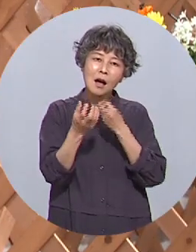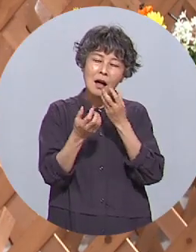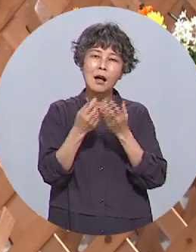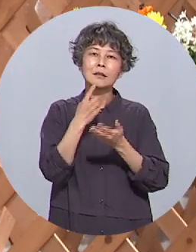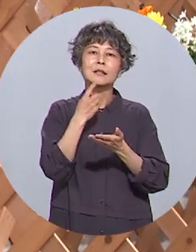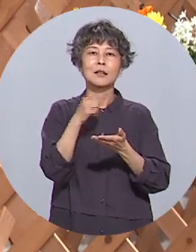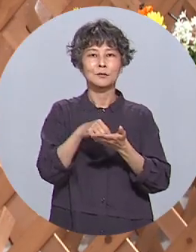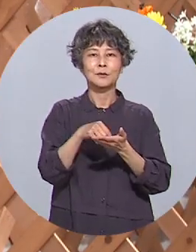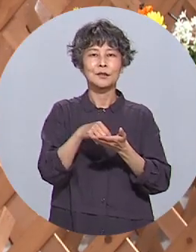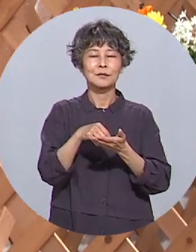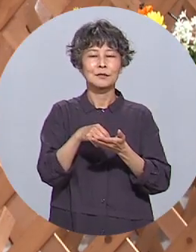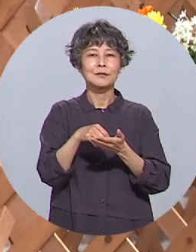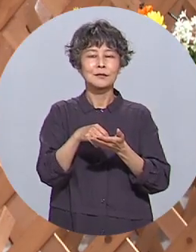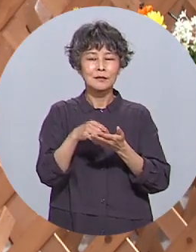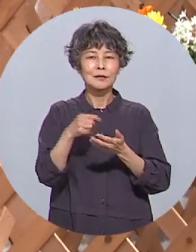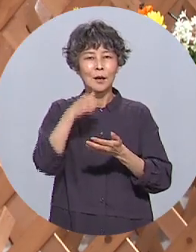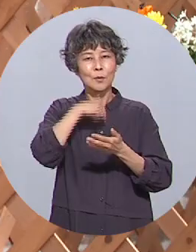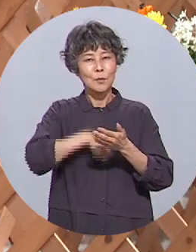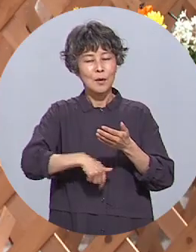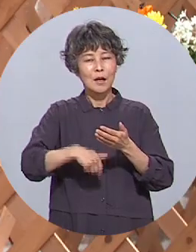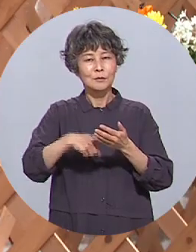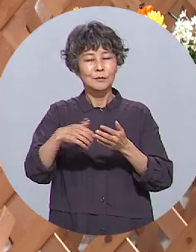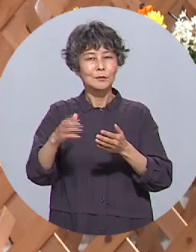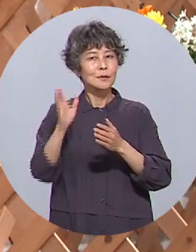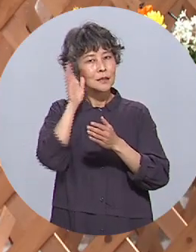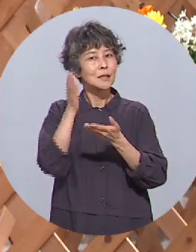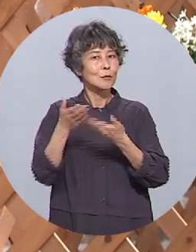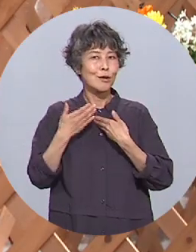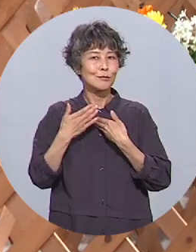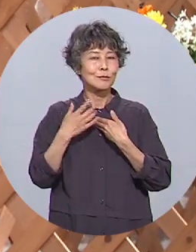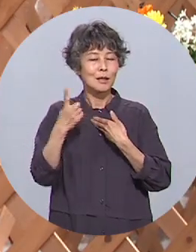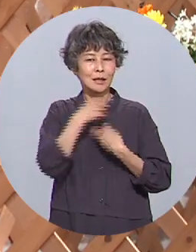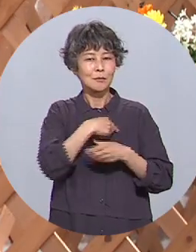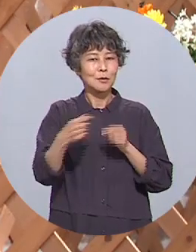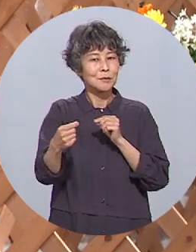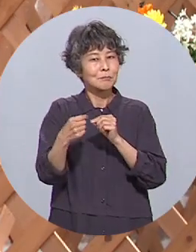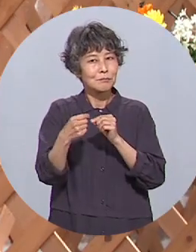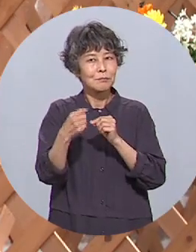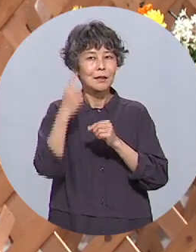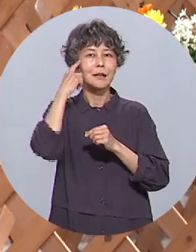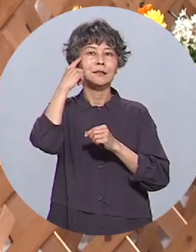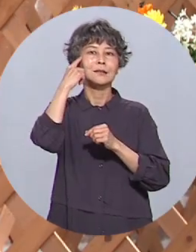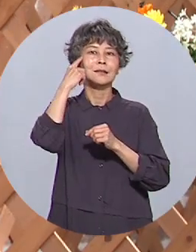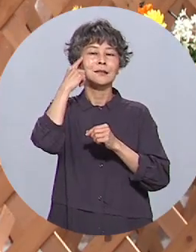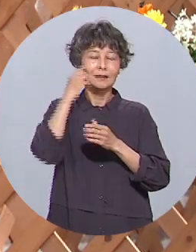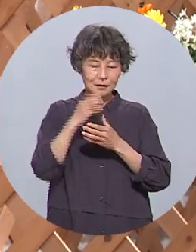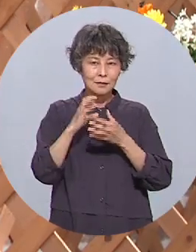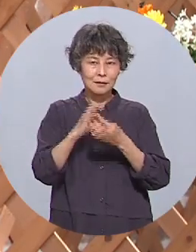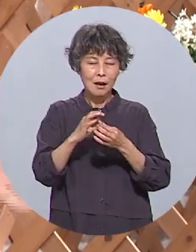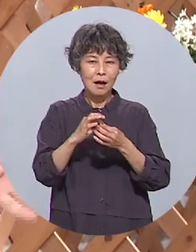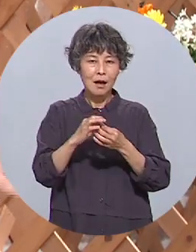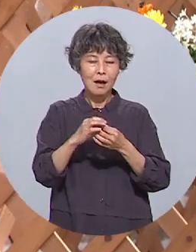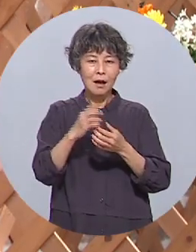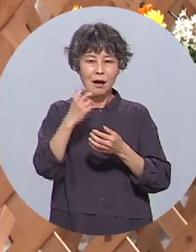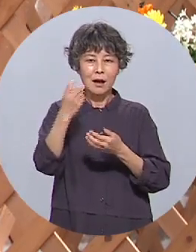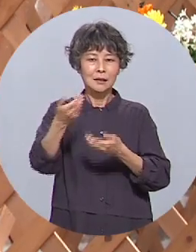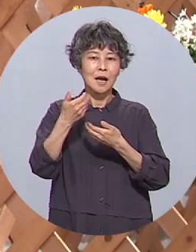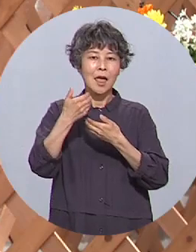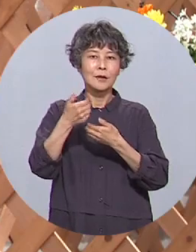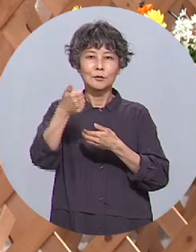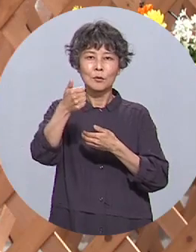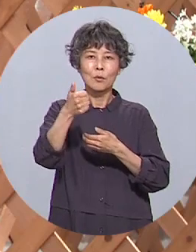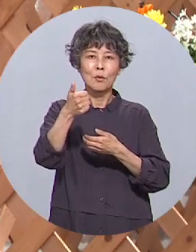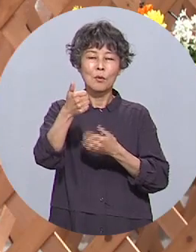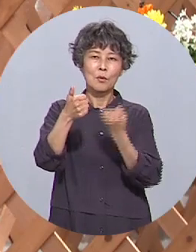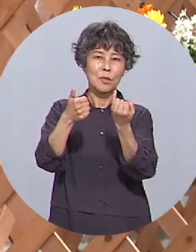深く聞いてもらえるんじゃないかとか、寄り添ってもらえるんじゃないかなって思うので、 こう聴取する方が男性の方か女性の